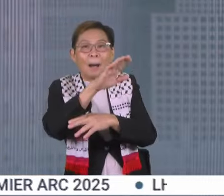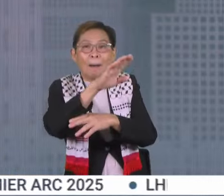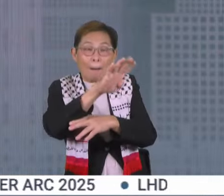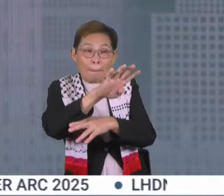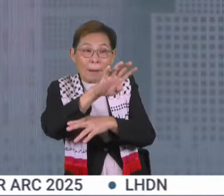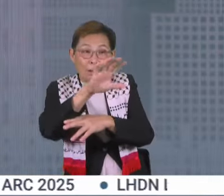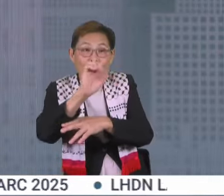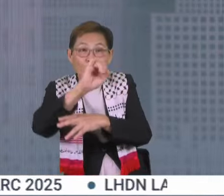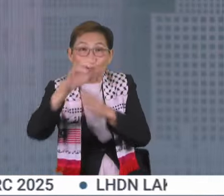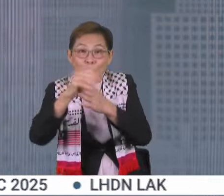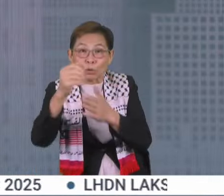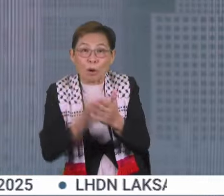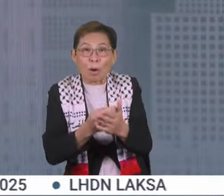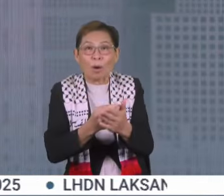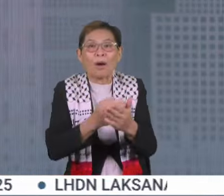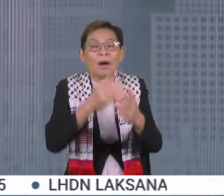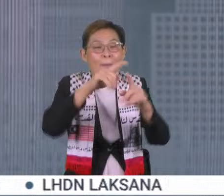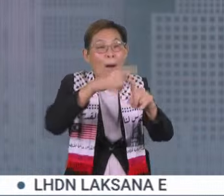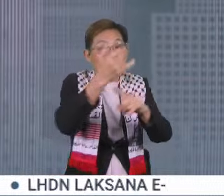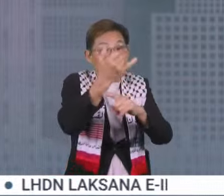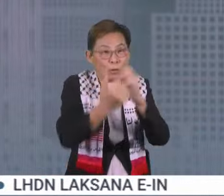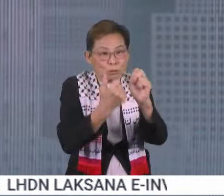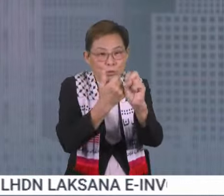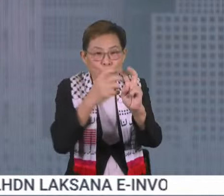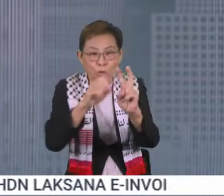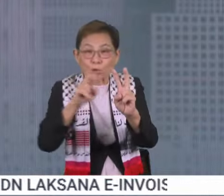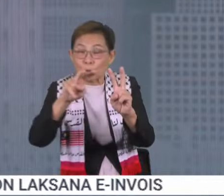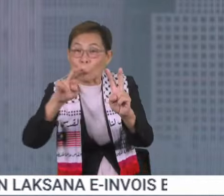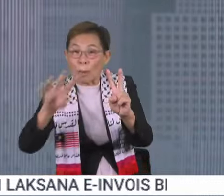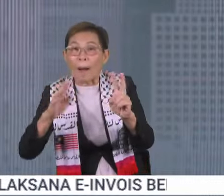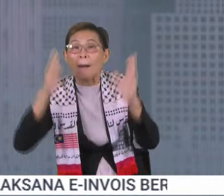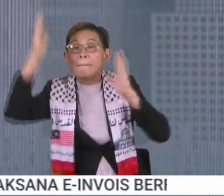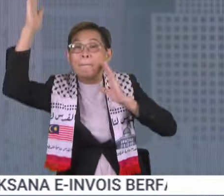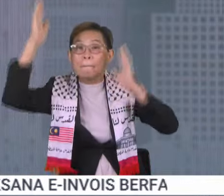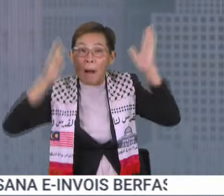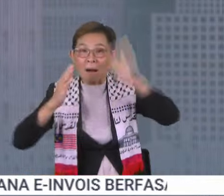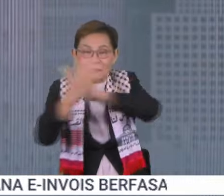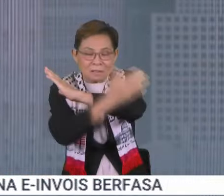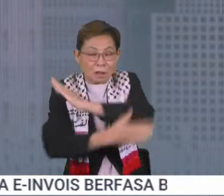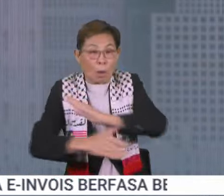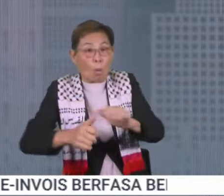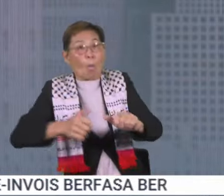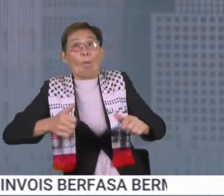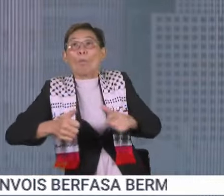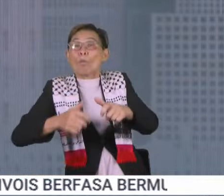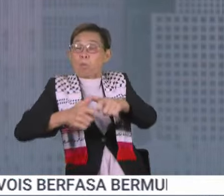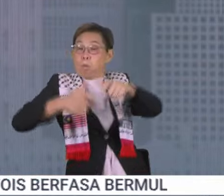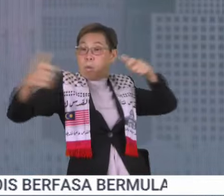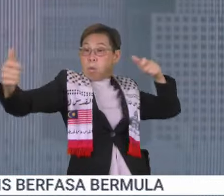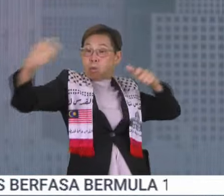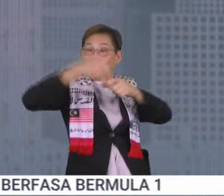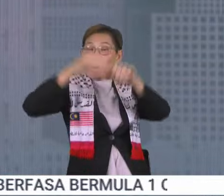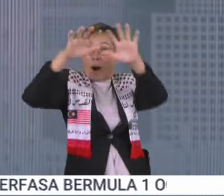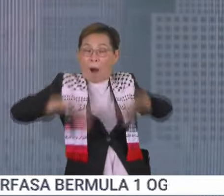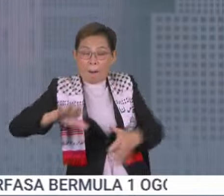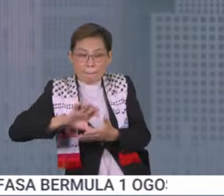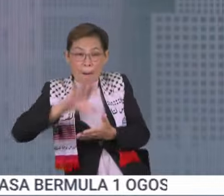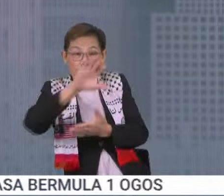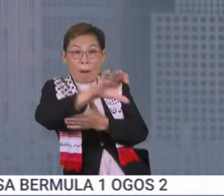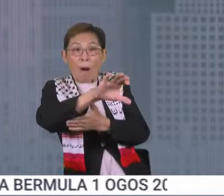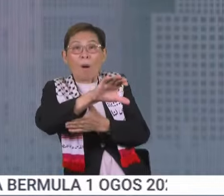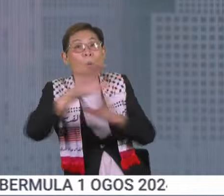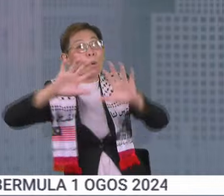$450 juta dalam separuh pertama 2024, meletakkan Malaysia sebagai negara terbesar dalam ASEAN pelaburan